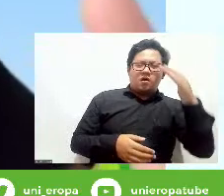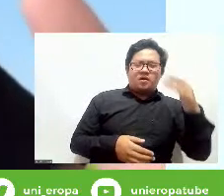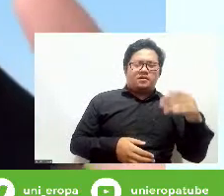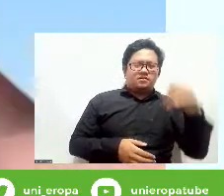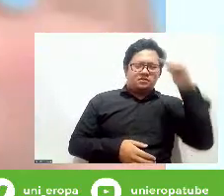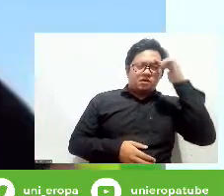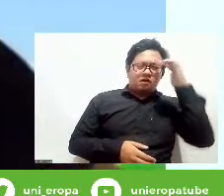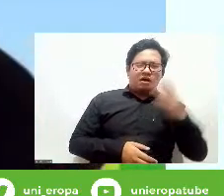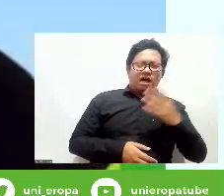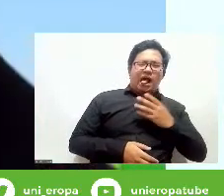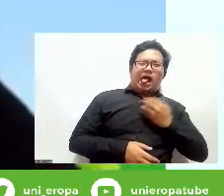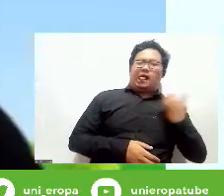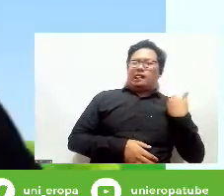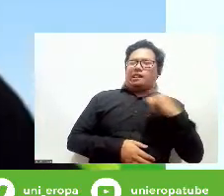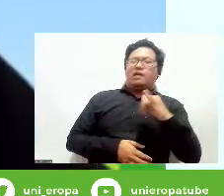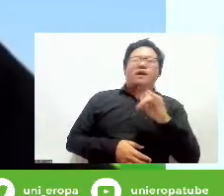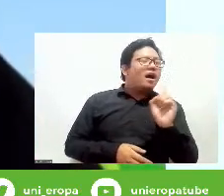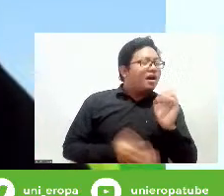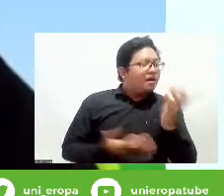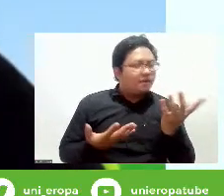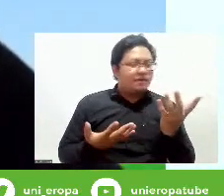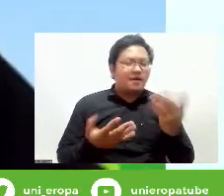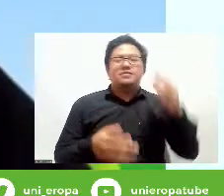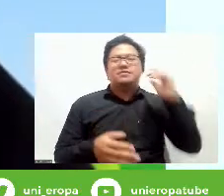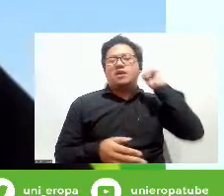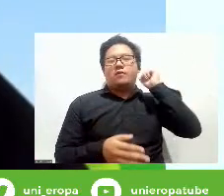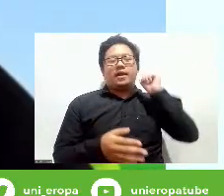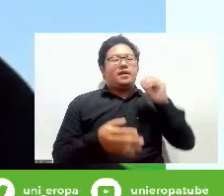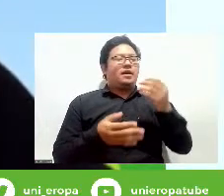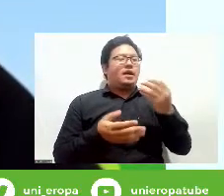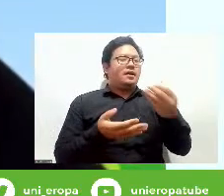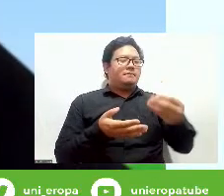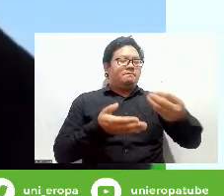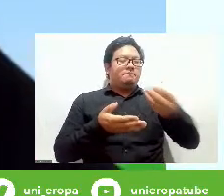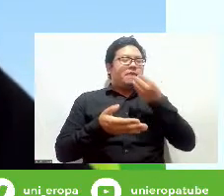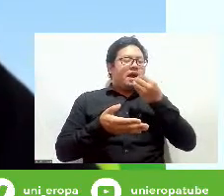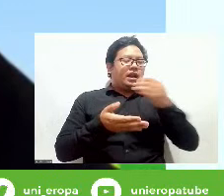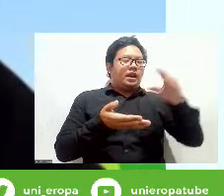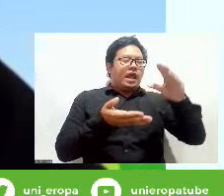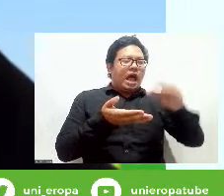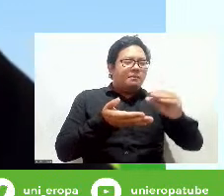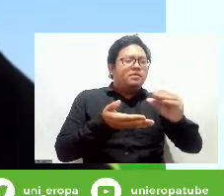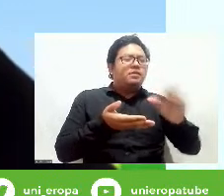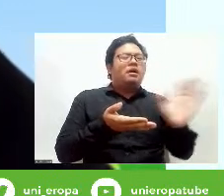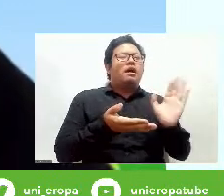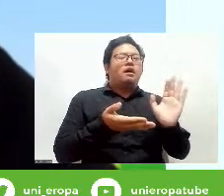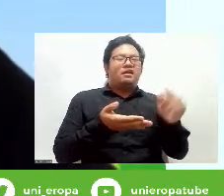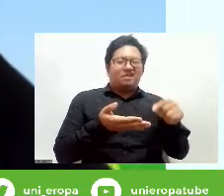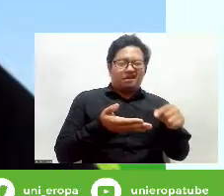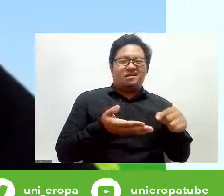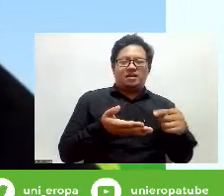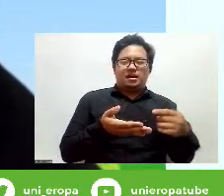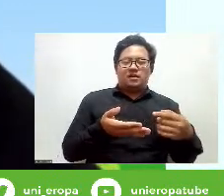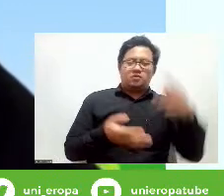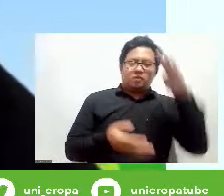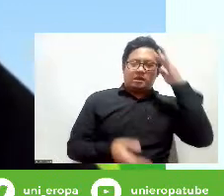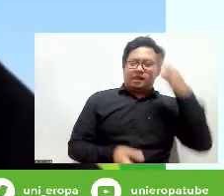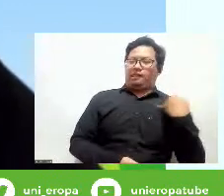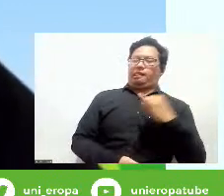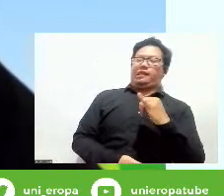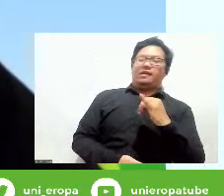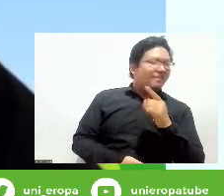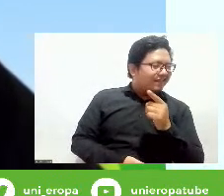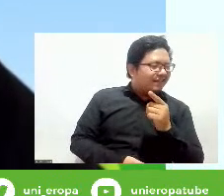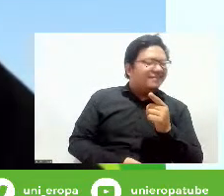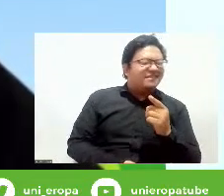cewek yang makannya habis Insert menarik nih gue cewek-cewek Ayo makannya dihabisin sebanyak yang ke-6 ya yang keenam